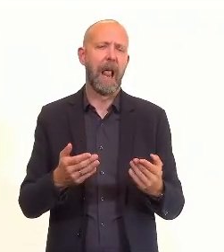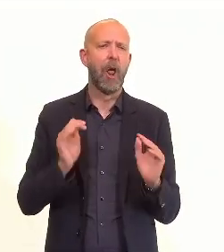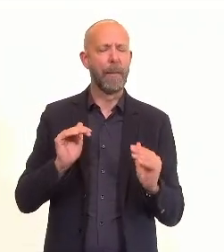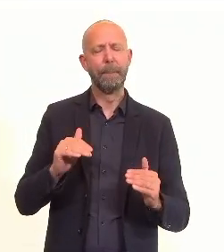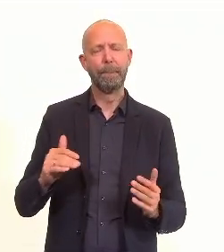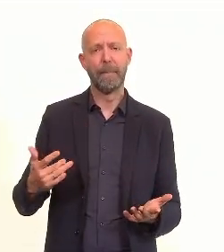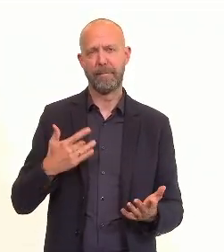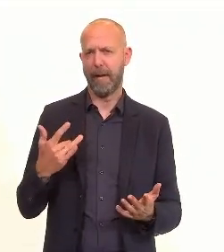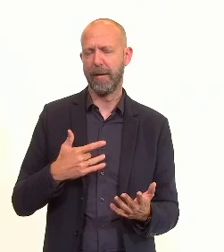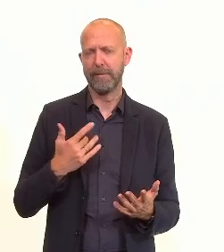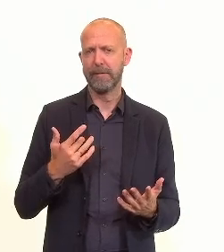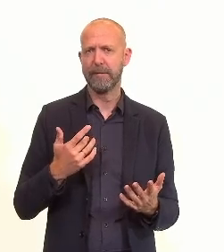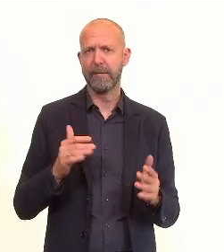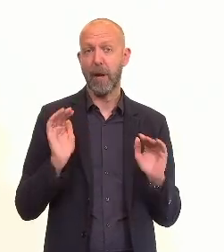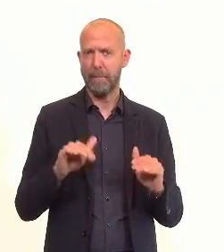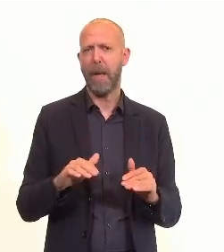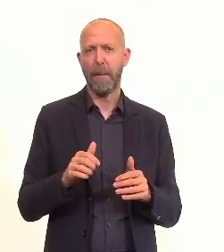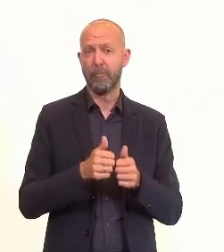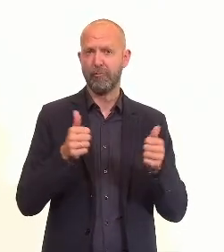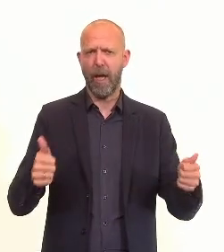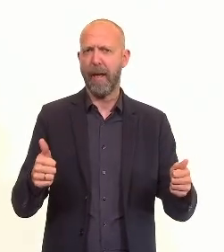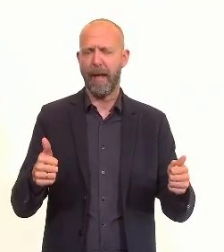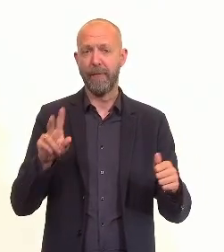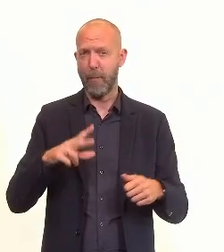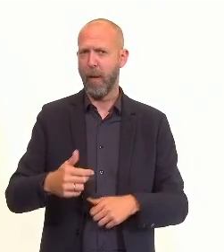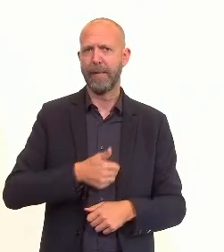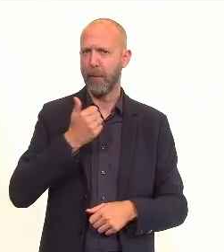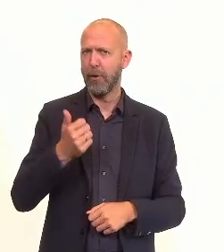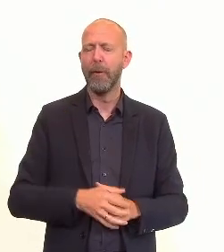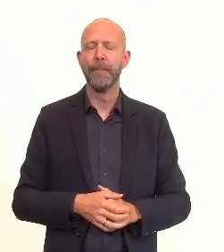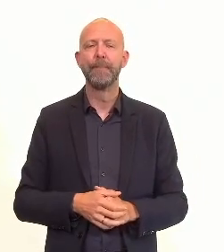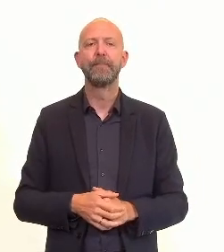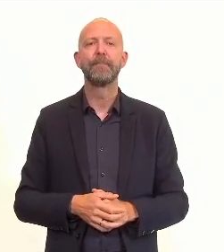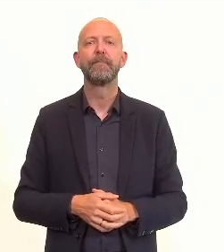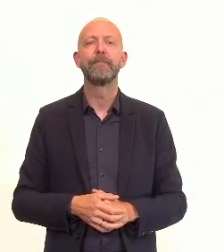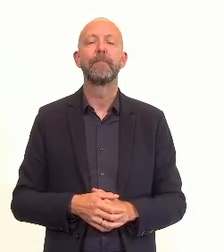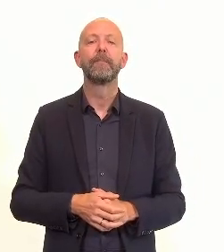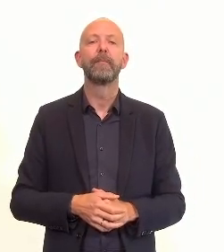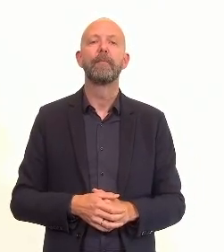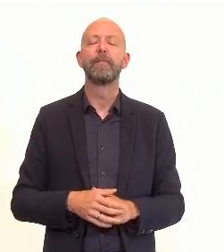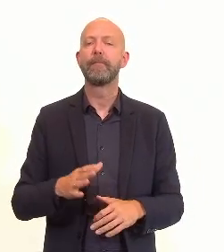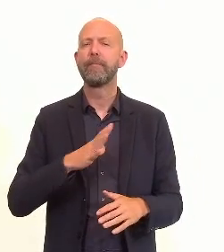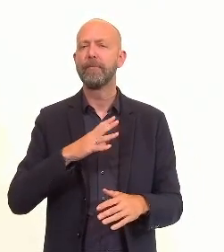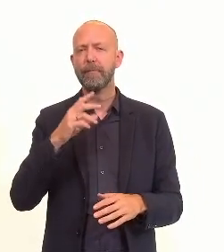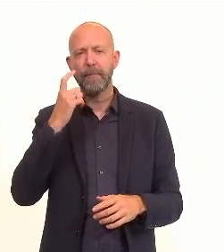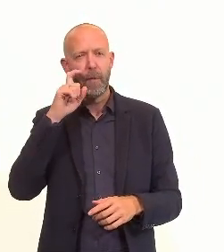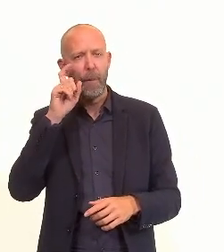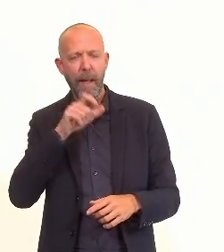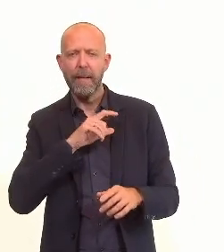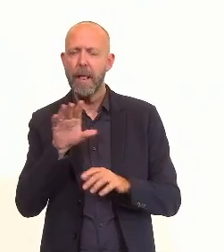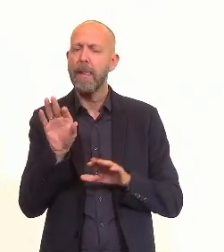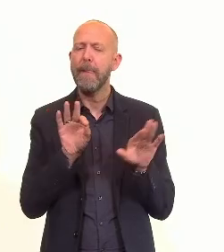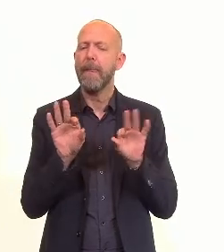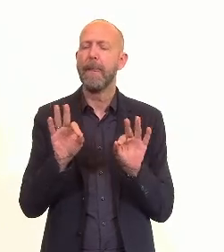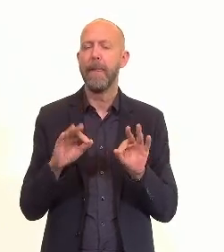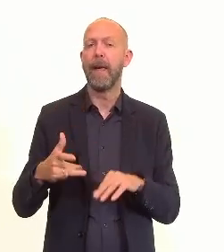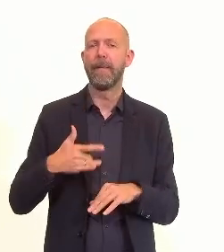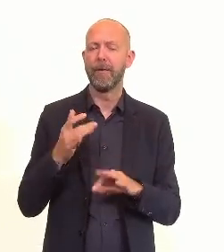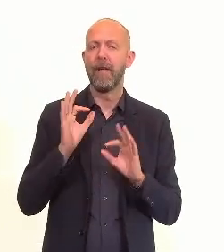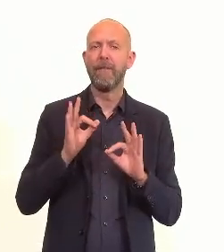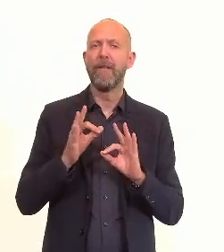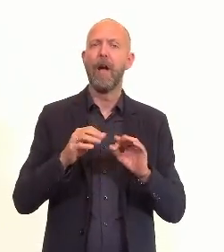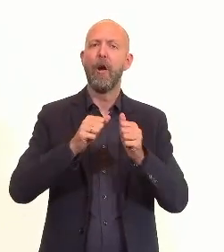voilà, il faut accepter aussi qu'il y a des personnes qui préfèrent rester tranquillement dans leur chambre et pas forcément participer à une vie en collectivité et que